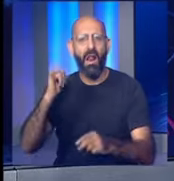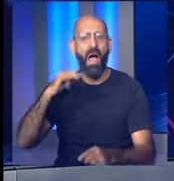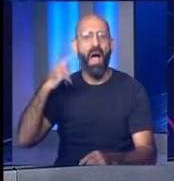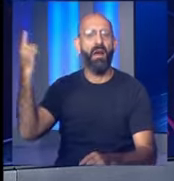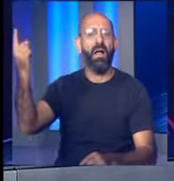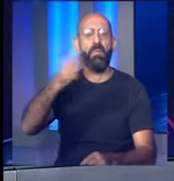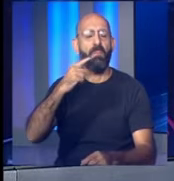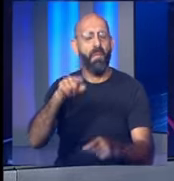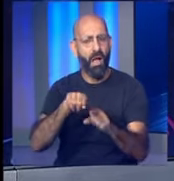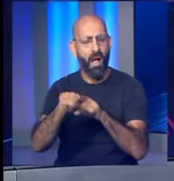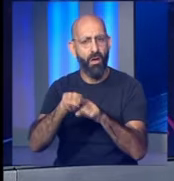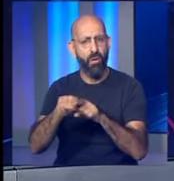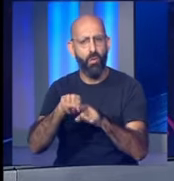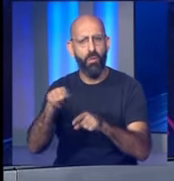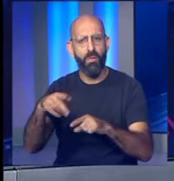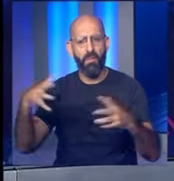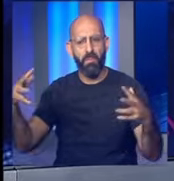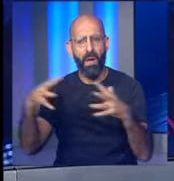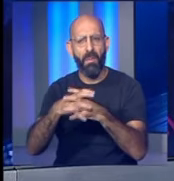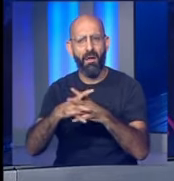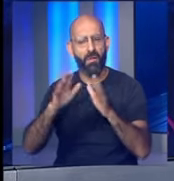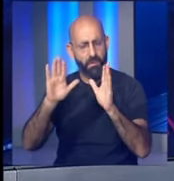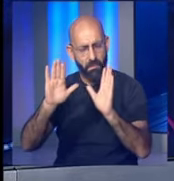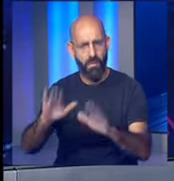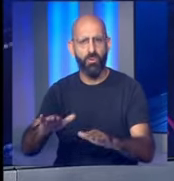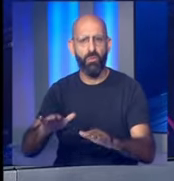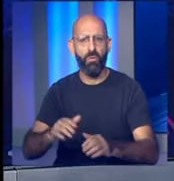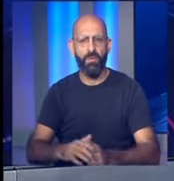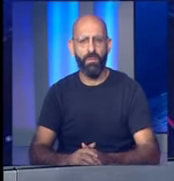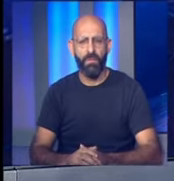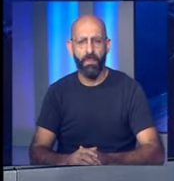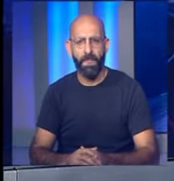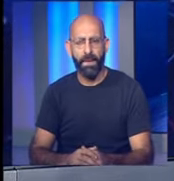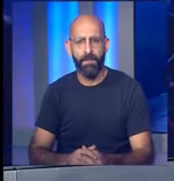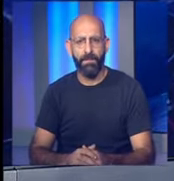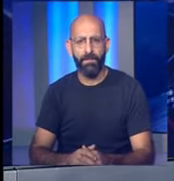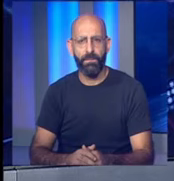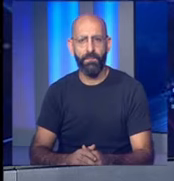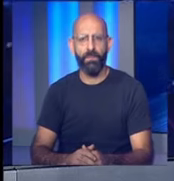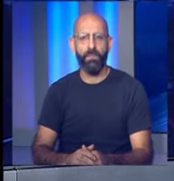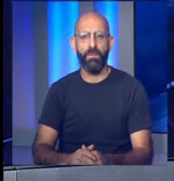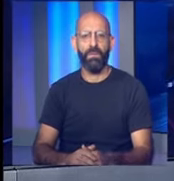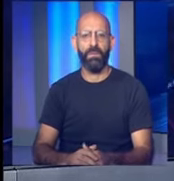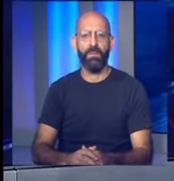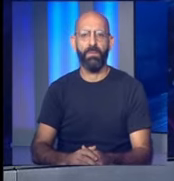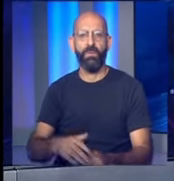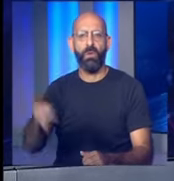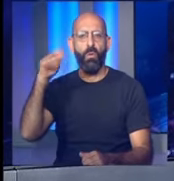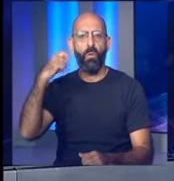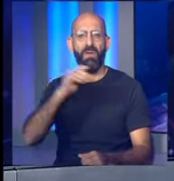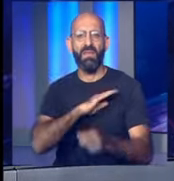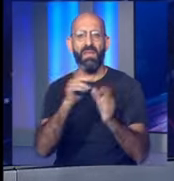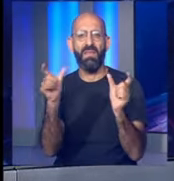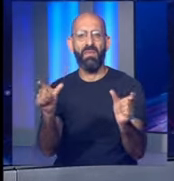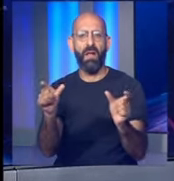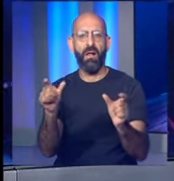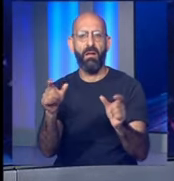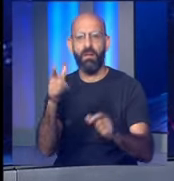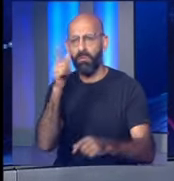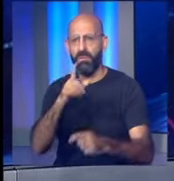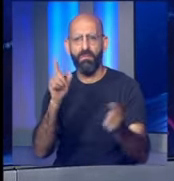كل هذه الانهيارات وبمعونة من أشقاء وأصدقاء لبنان. التقى وزير الدفاع